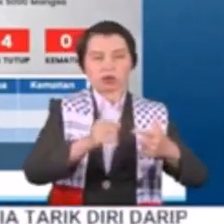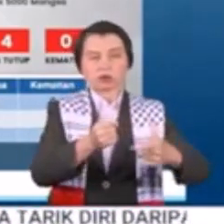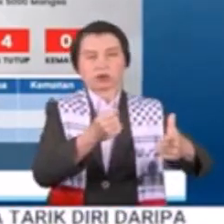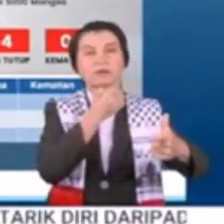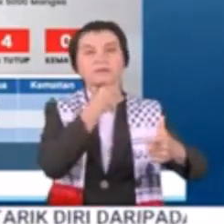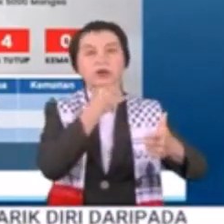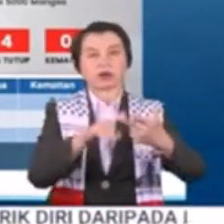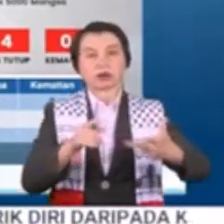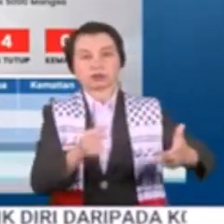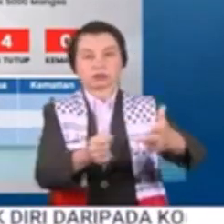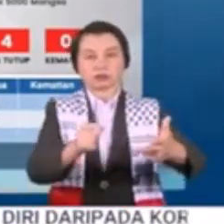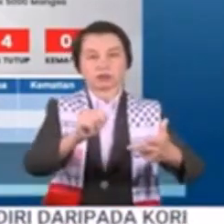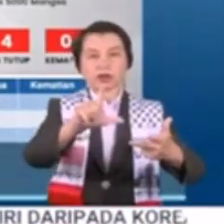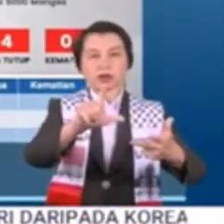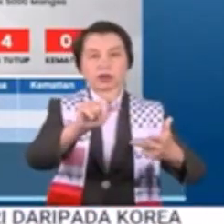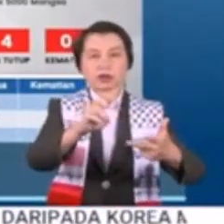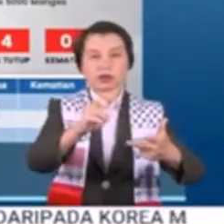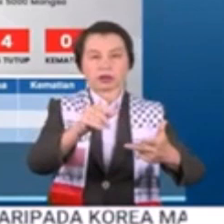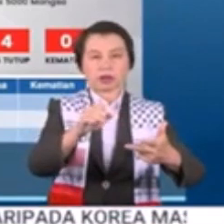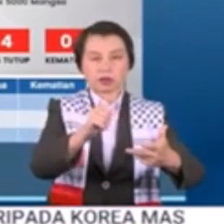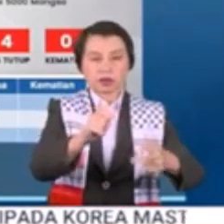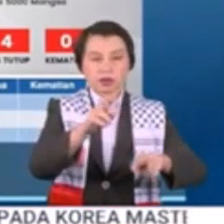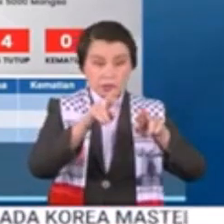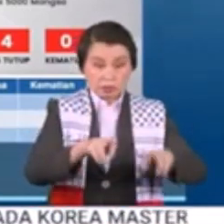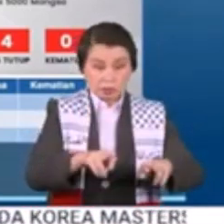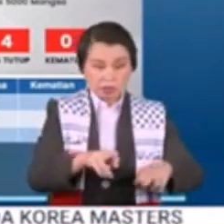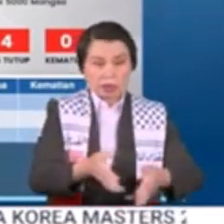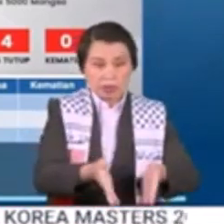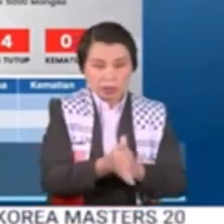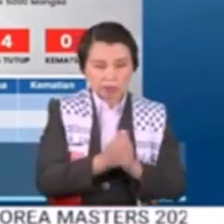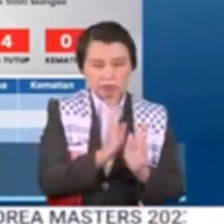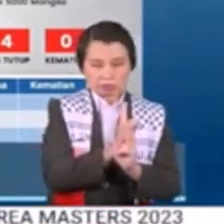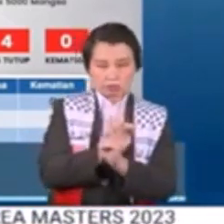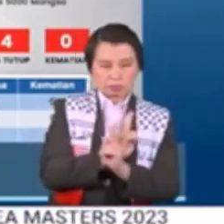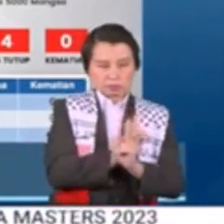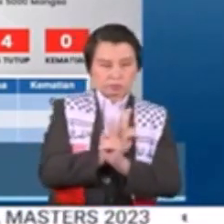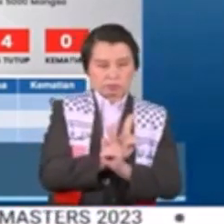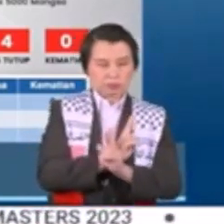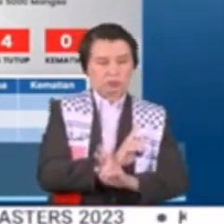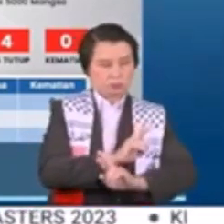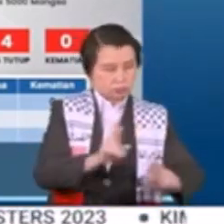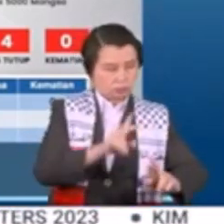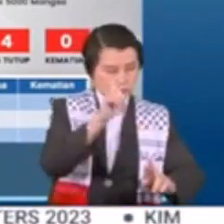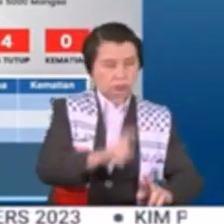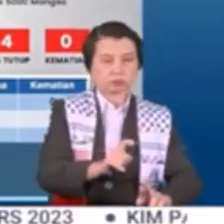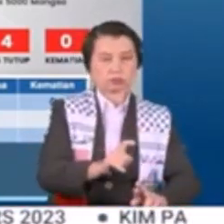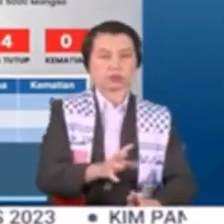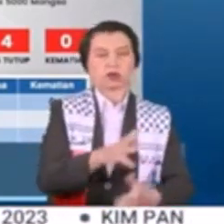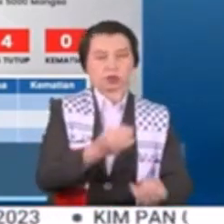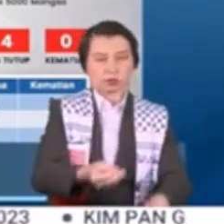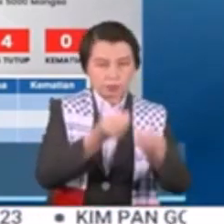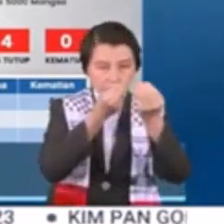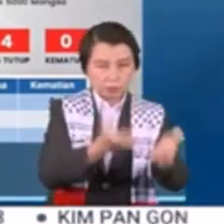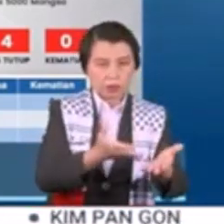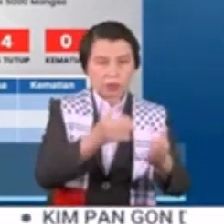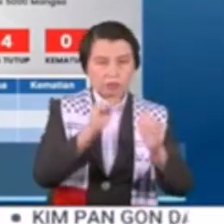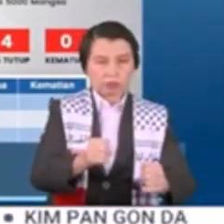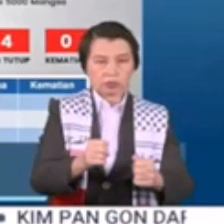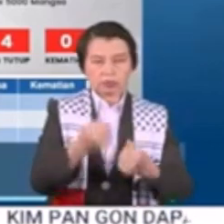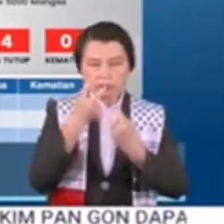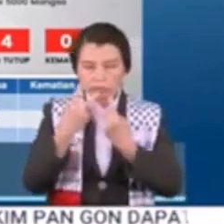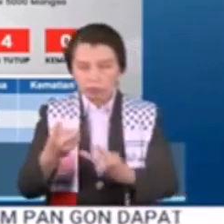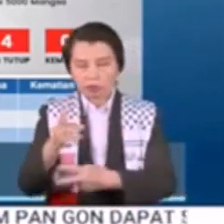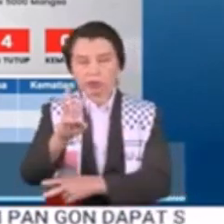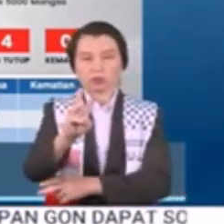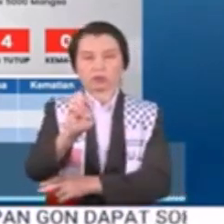dan sungai langat penduduk di kawasan risiko banjir disaran peka dan ambil langkah persediaan sewajarnya maklumat terkini boleh dirujuk di